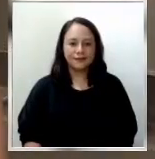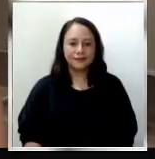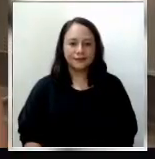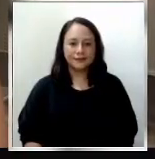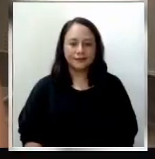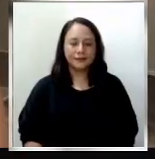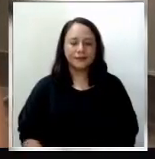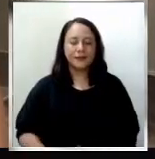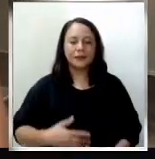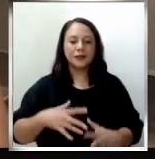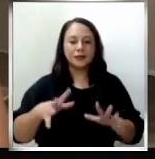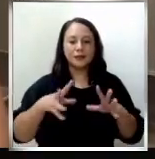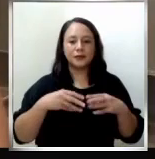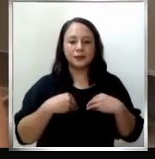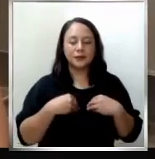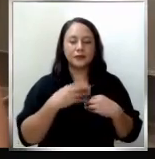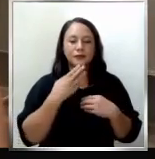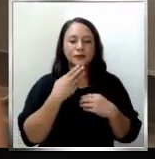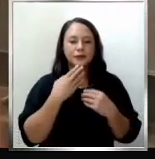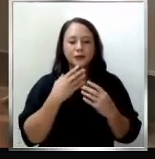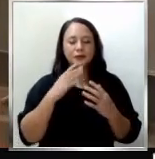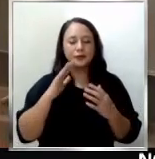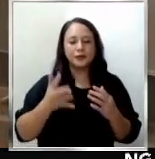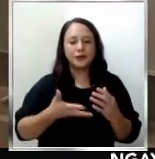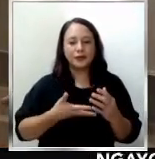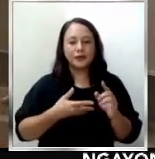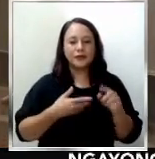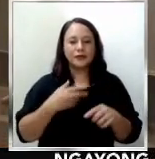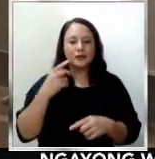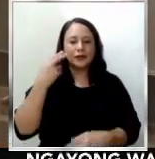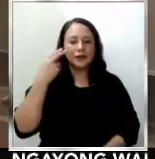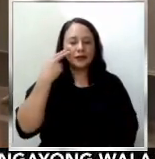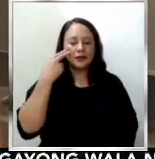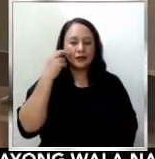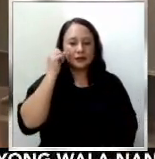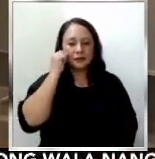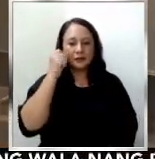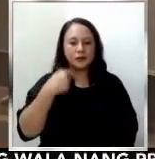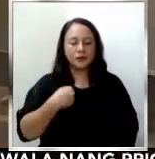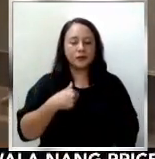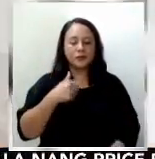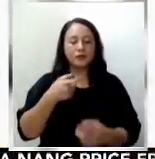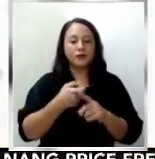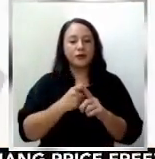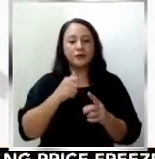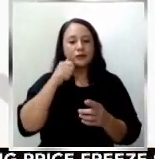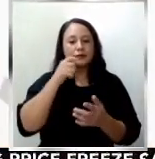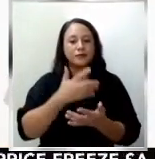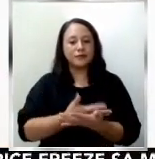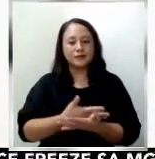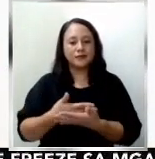tumanggap ng sweet welcome home present si Aicelle Santos-Zambrano mula sa anak niyang si Baby Zandrine.